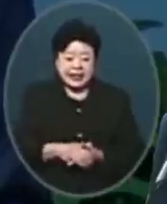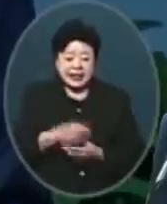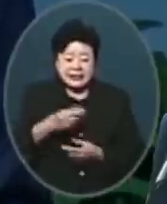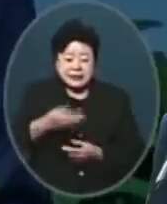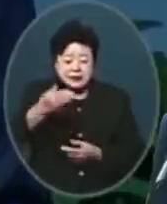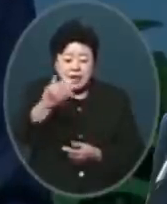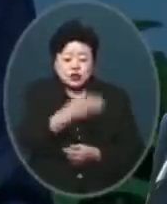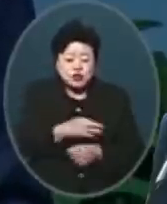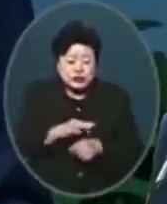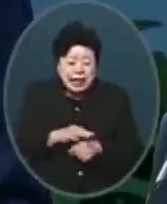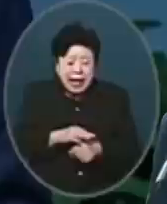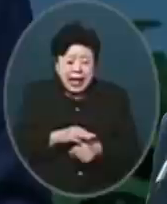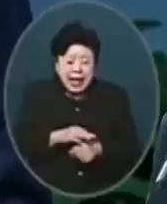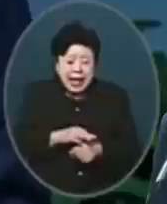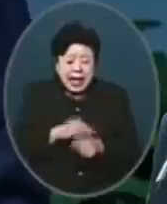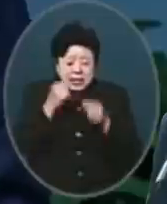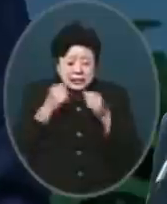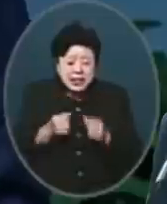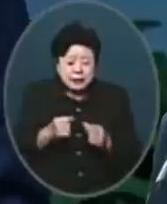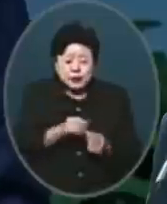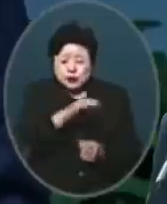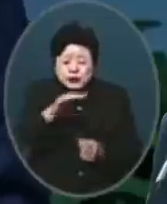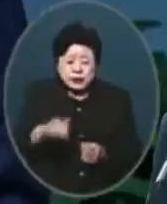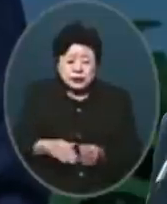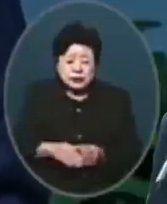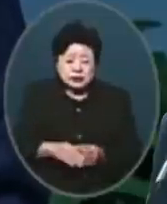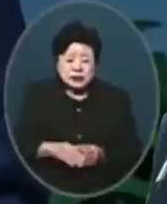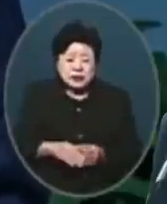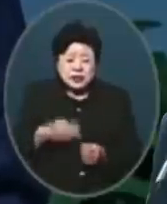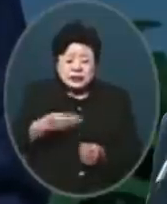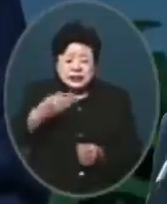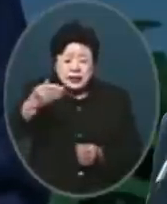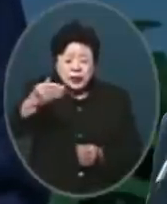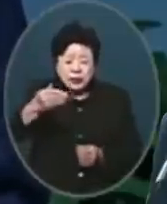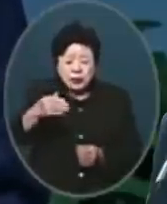3차원의 육체적인 삶을 사는 우리들에게는 무언지 모릅니다.